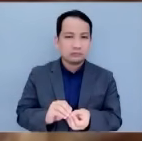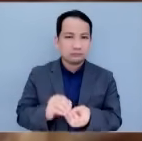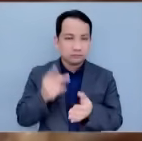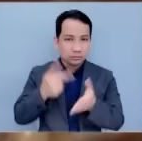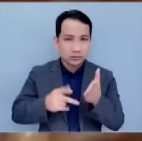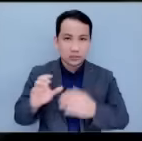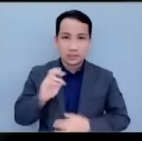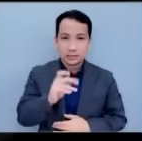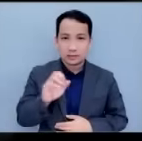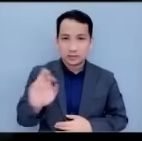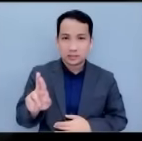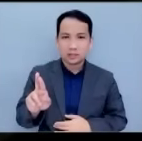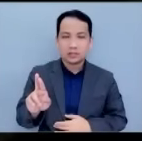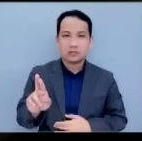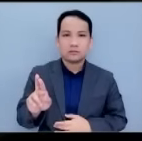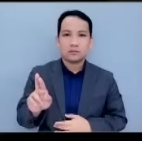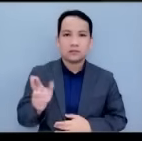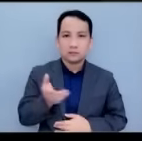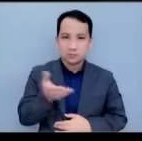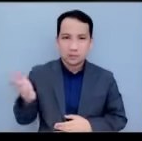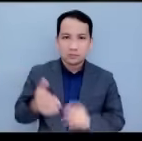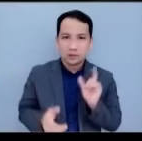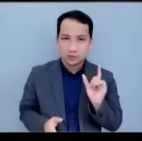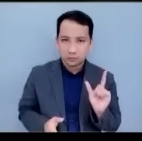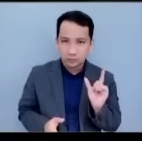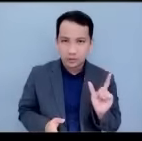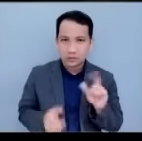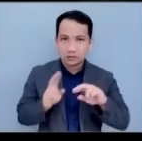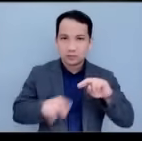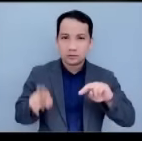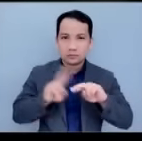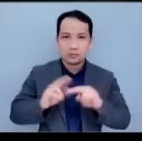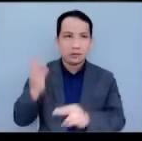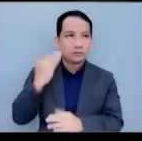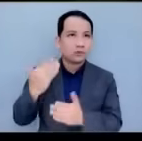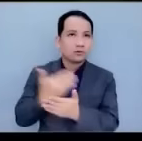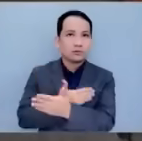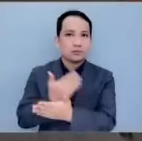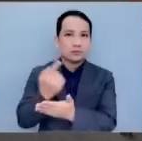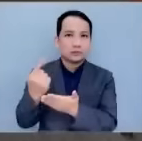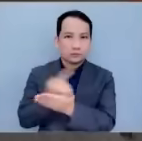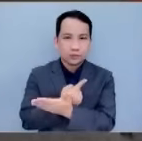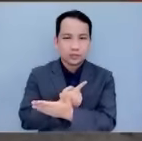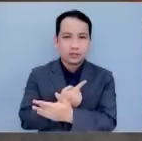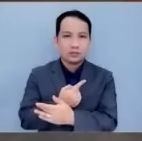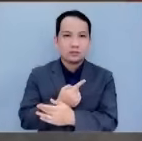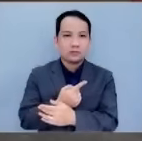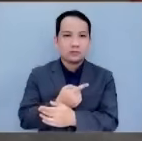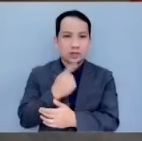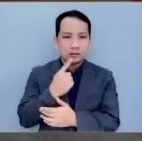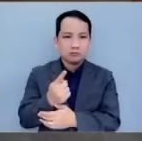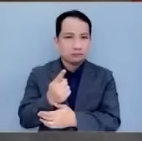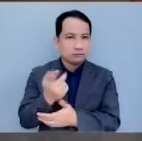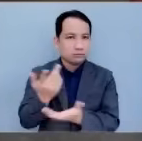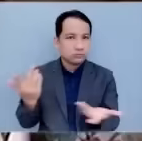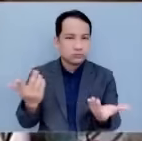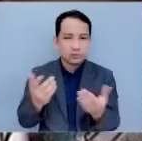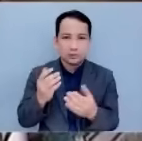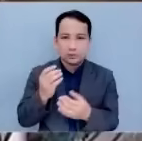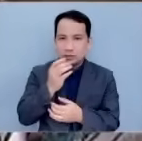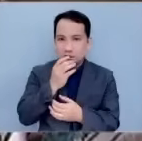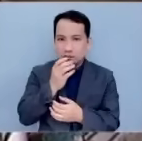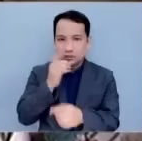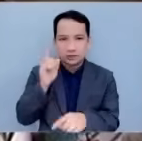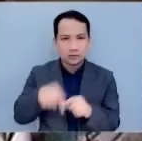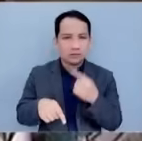Manila. Nasa 20 pesos ang itinaas kumpara nung nakaraang dalawang linggo. Umaaray na tuloy ang ilang karinderya. Hindi naman nila